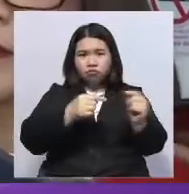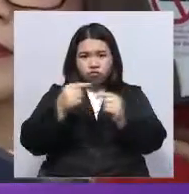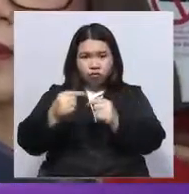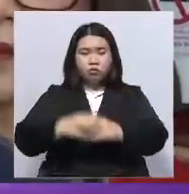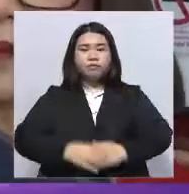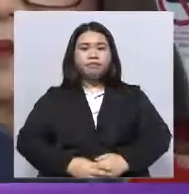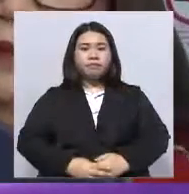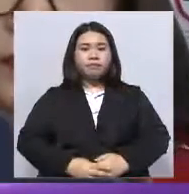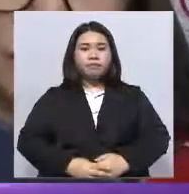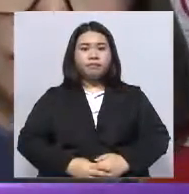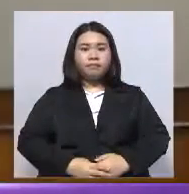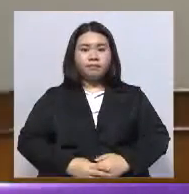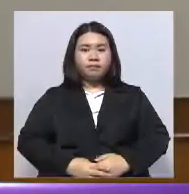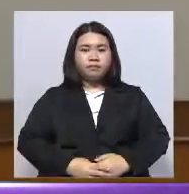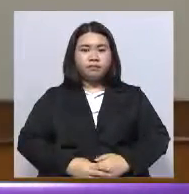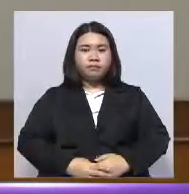ครับ